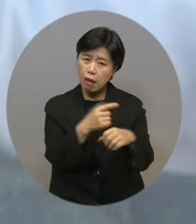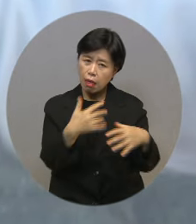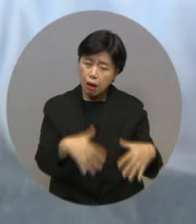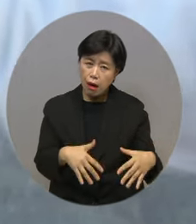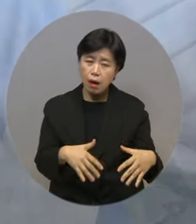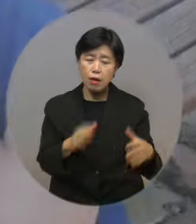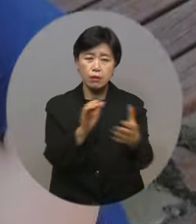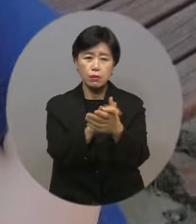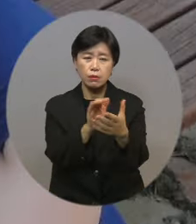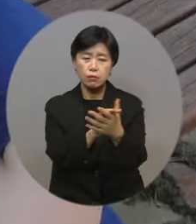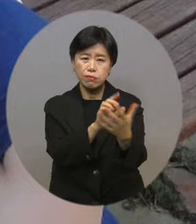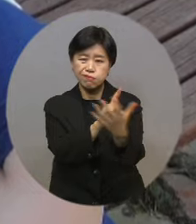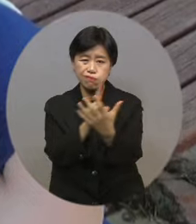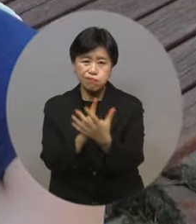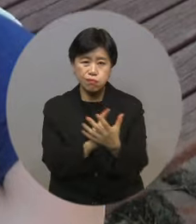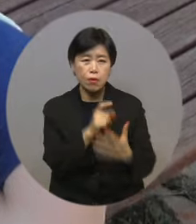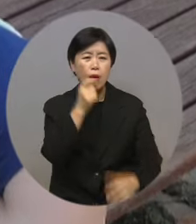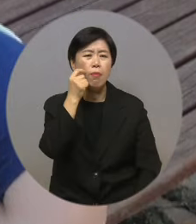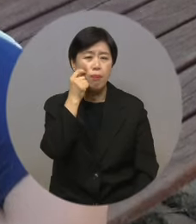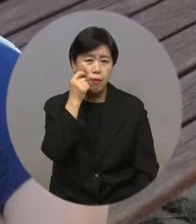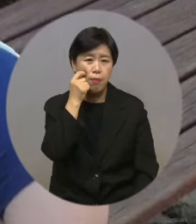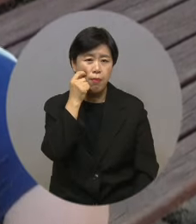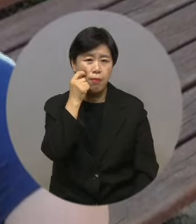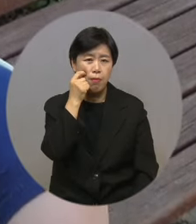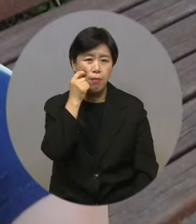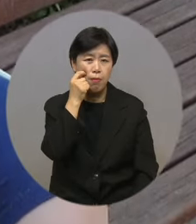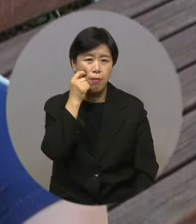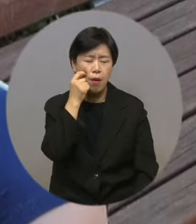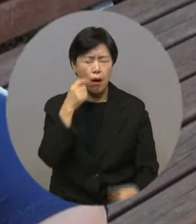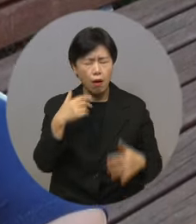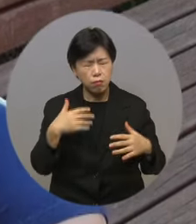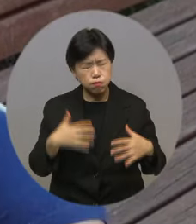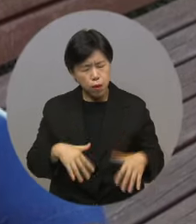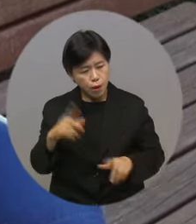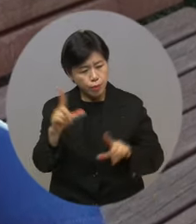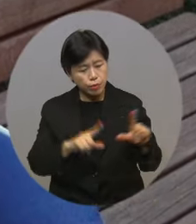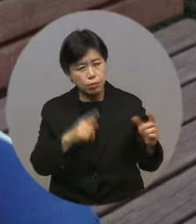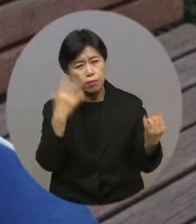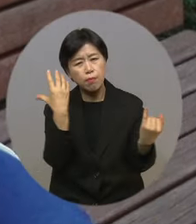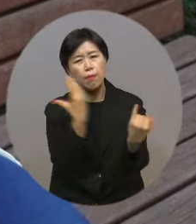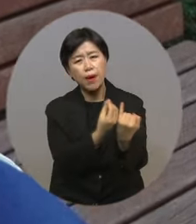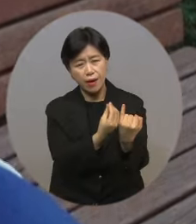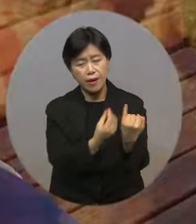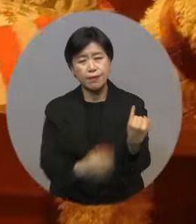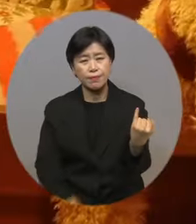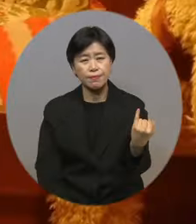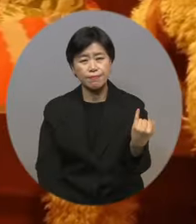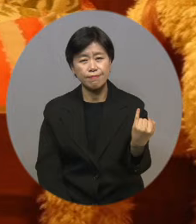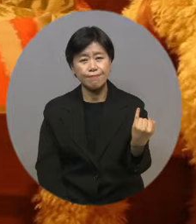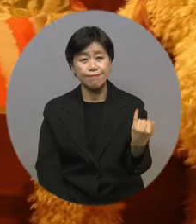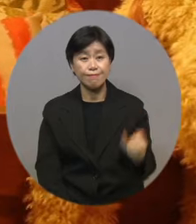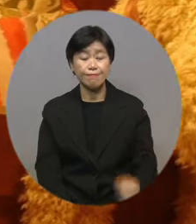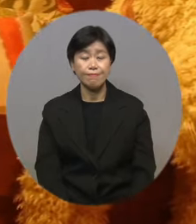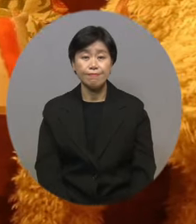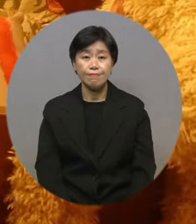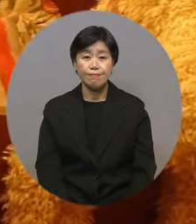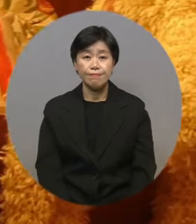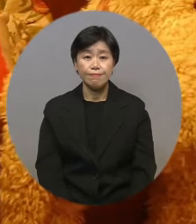잘 어울리지 못하면서 조금 처져 있는 듯한 모습들을 알게 되었습니다.